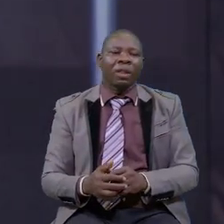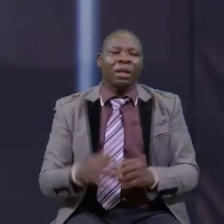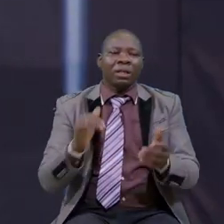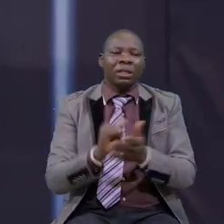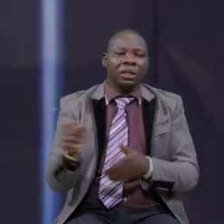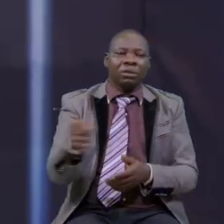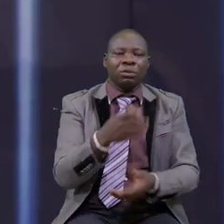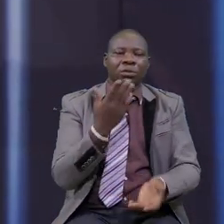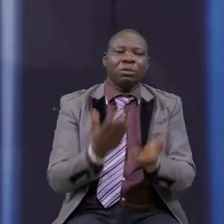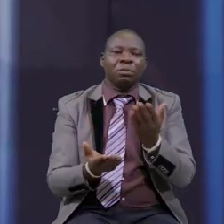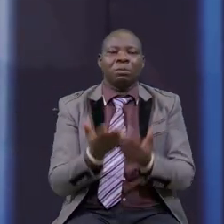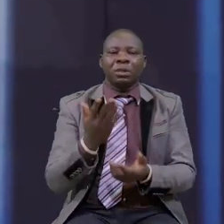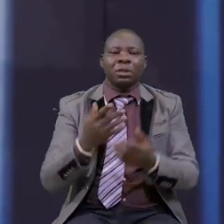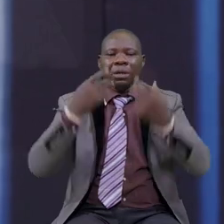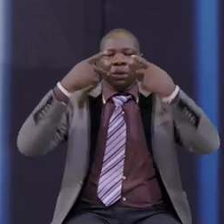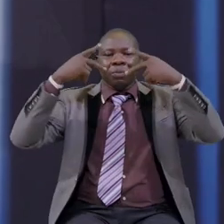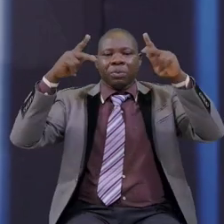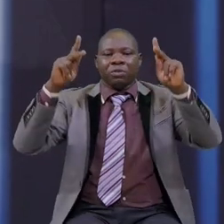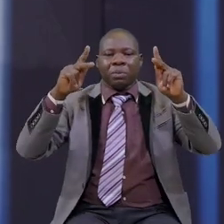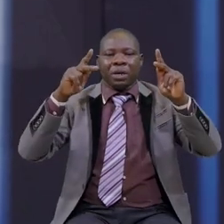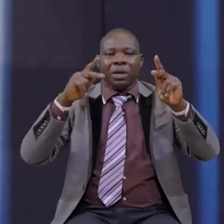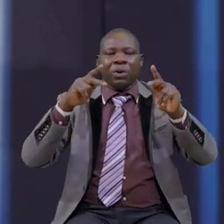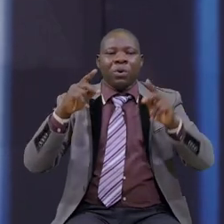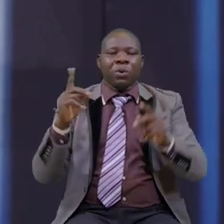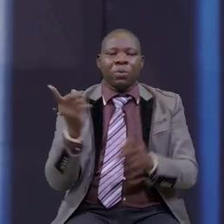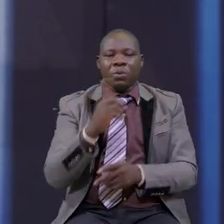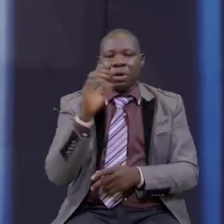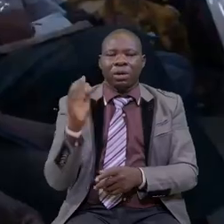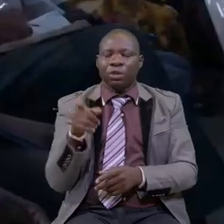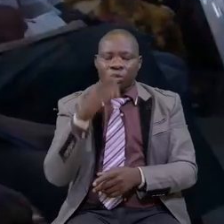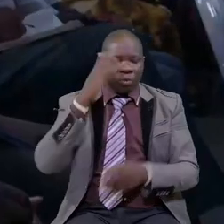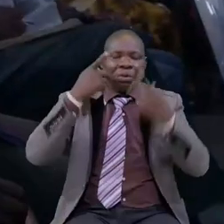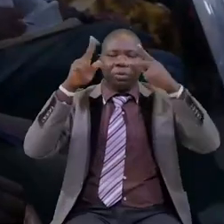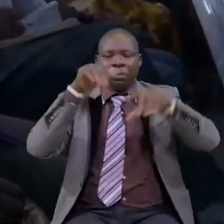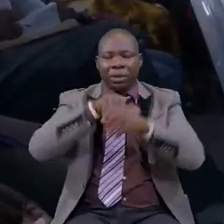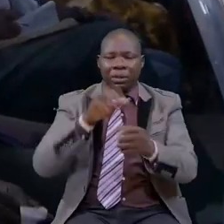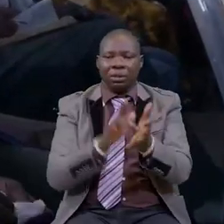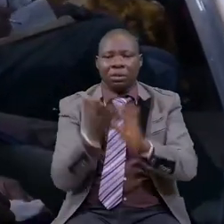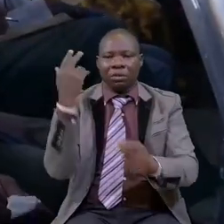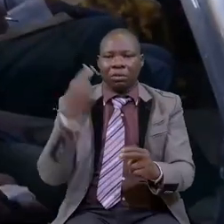afin de réussir dans tout ce que tu entreprendras. Tu vas prospérer